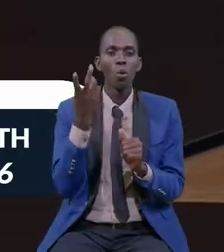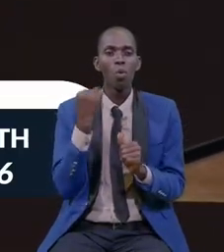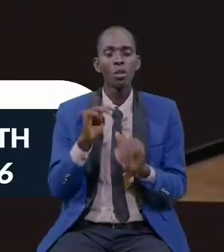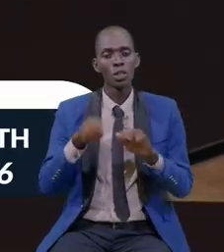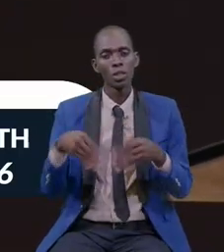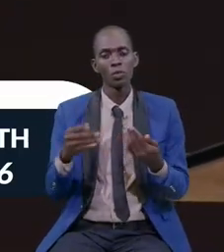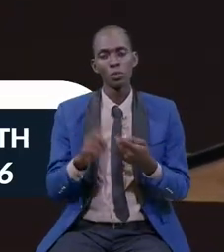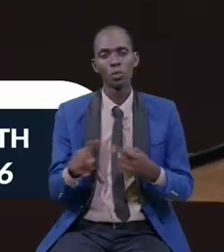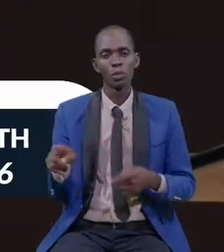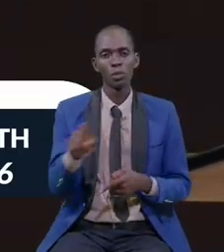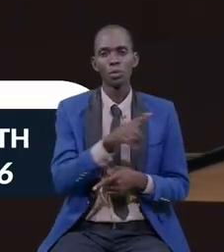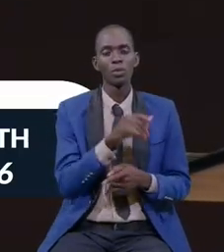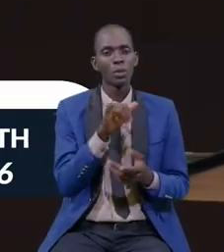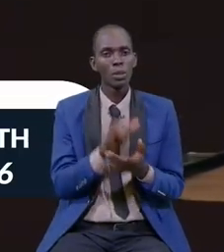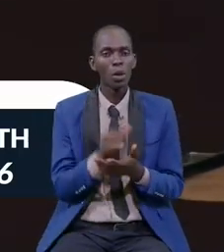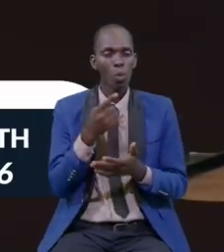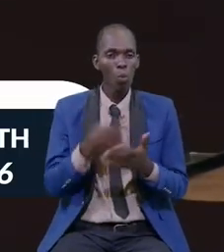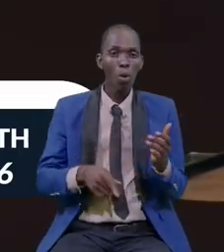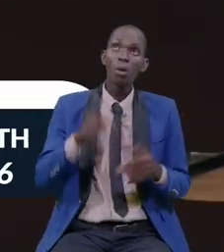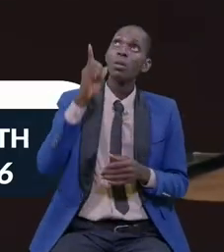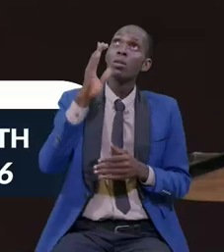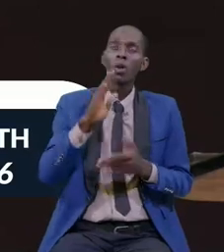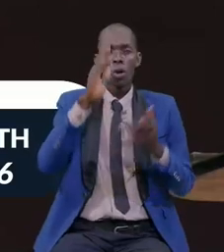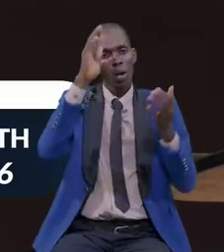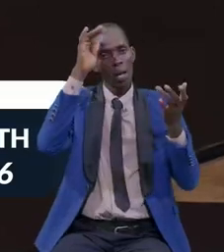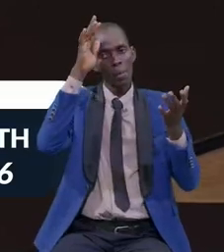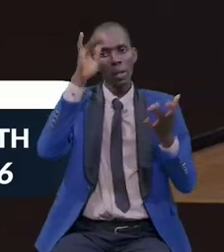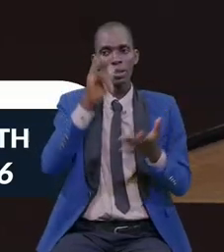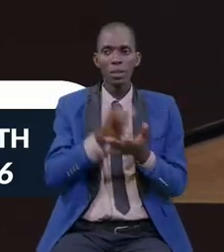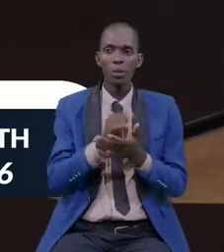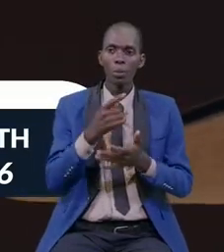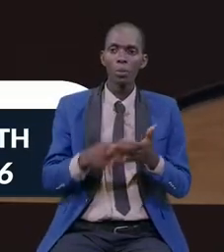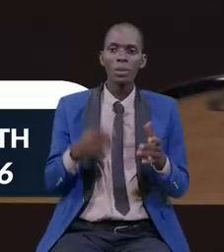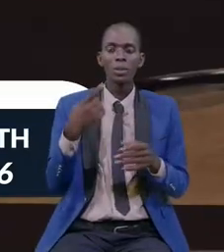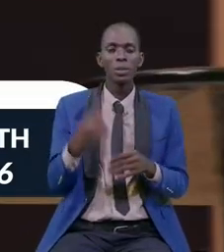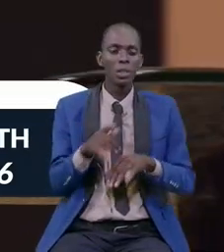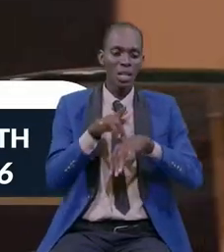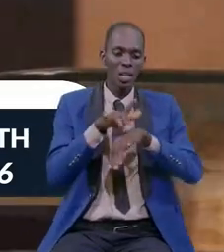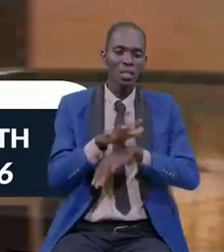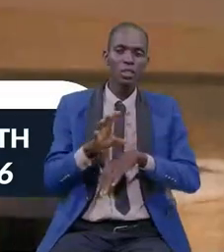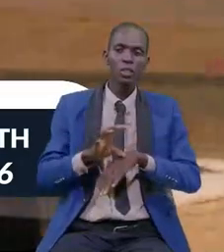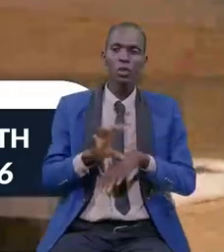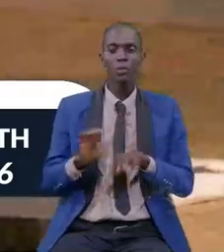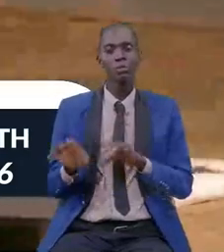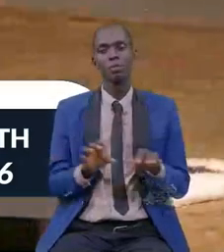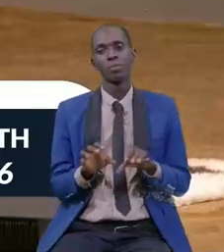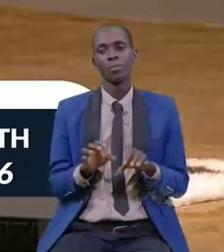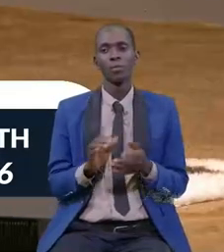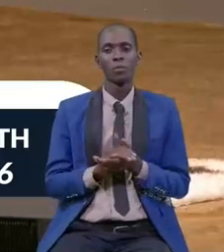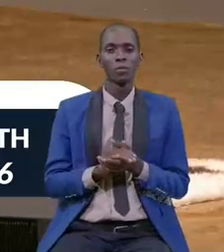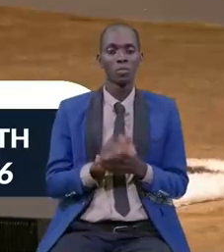été instruits c'est ce que le Seigneur espère et c'est ce que l'Église primitive avait fait Jérusalem